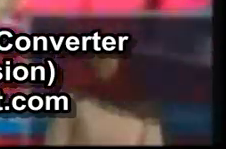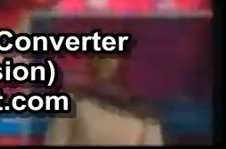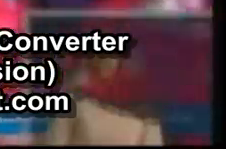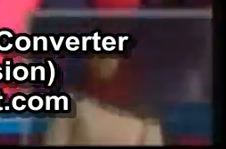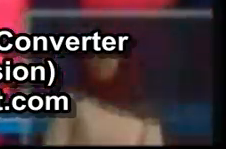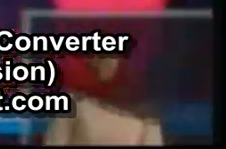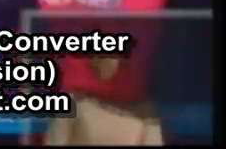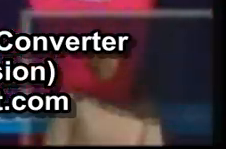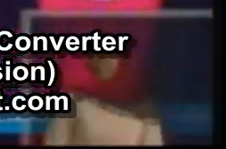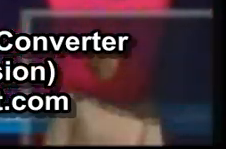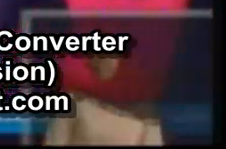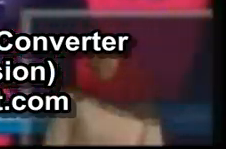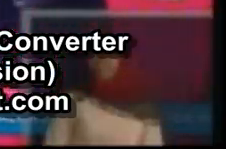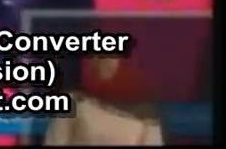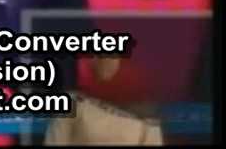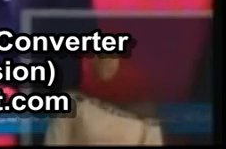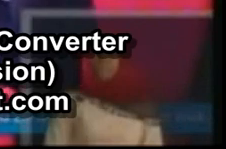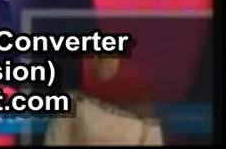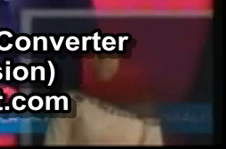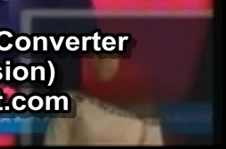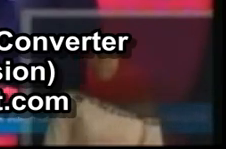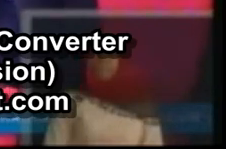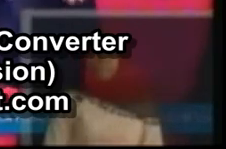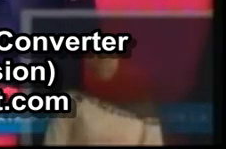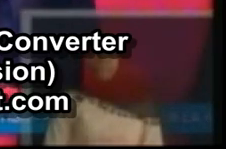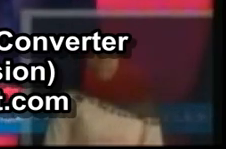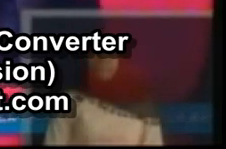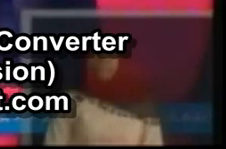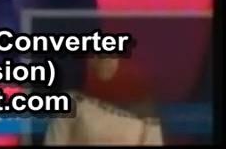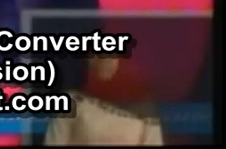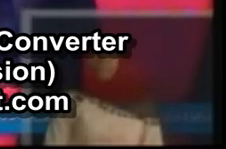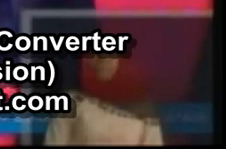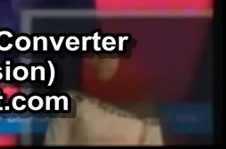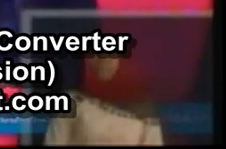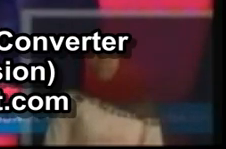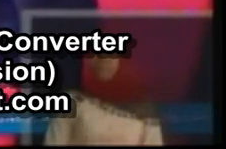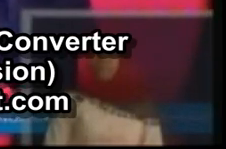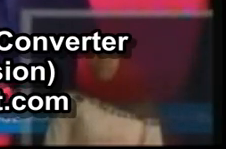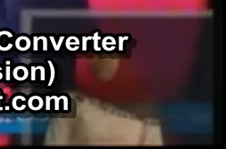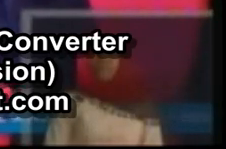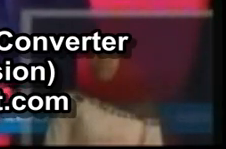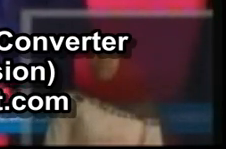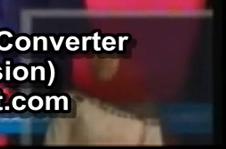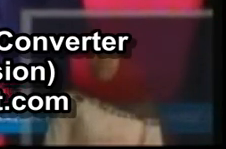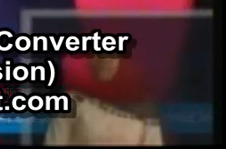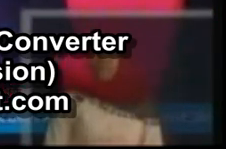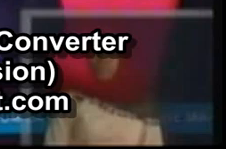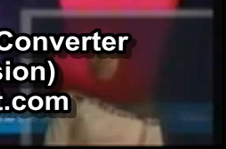Akesha wind up nasema nini? Mheshimiwa mwenyekiti endelea. Mimi nasema nini mwenyekiti? Mwenyekiti si utaratibu.